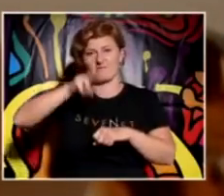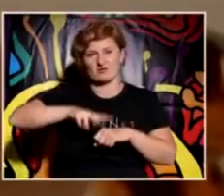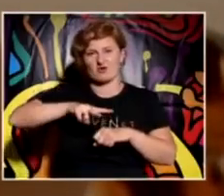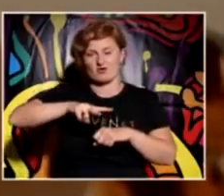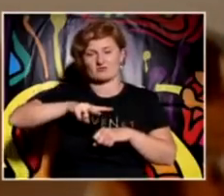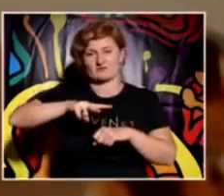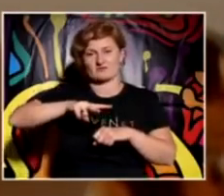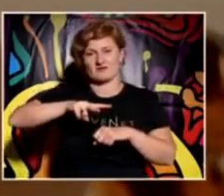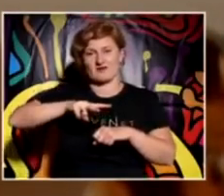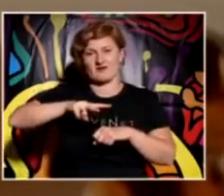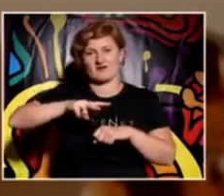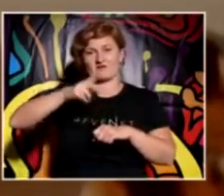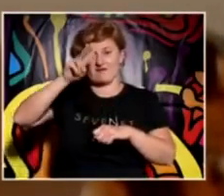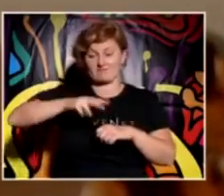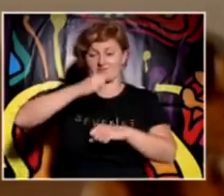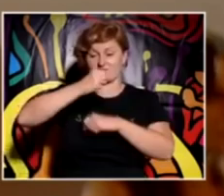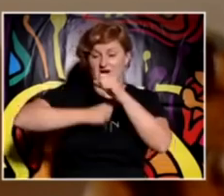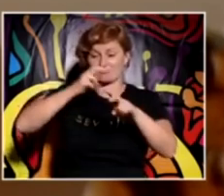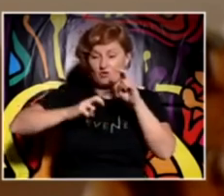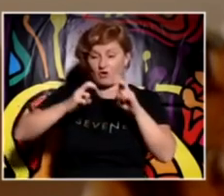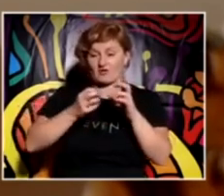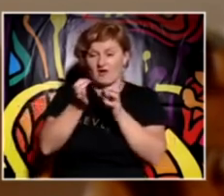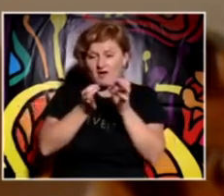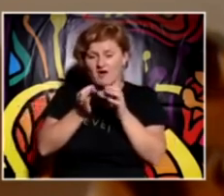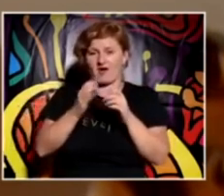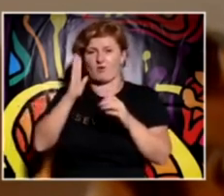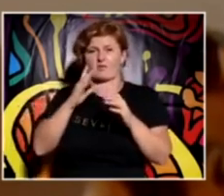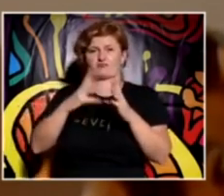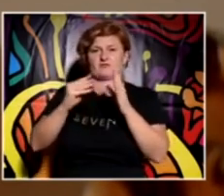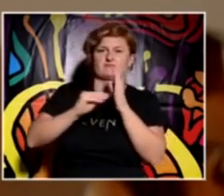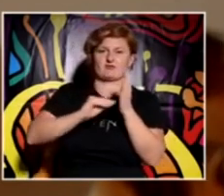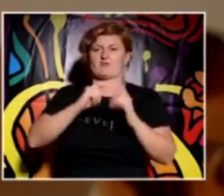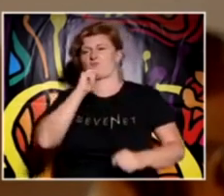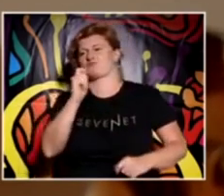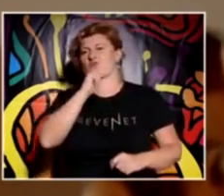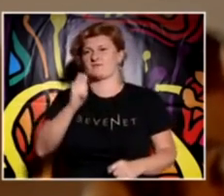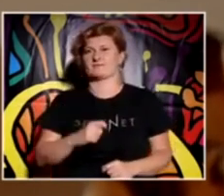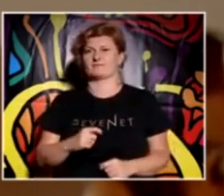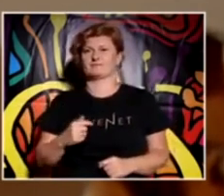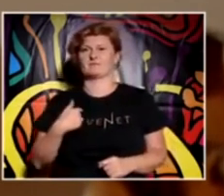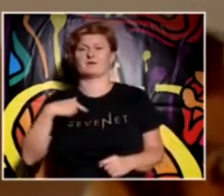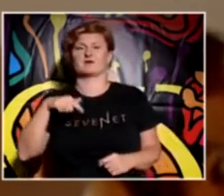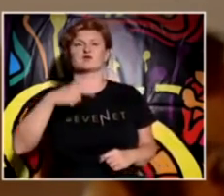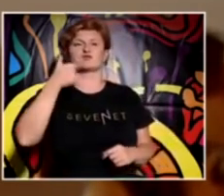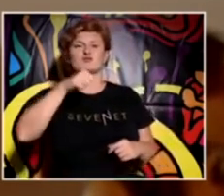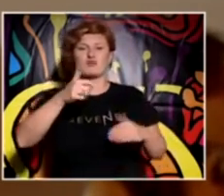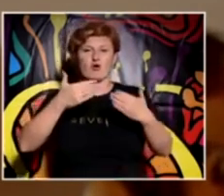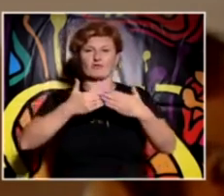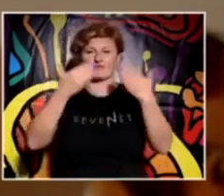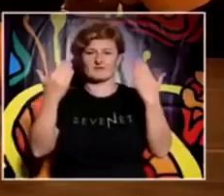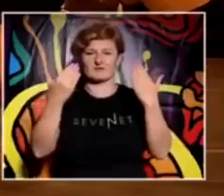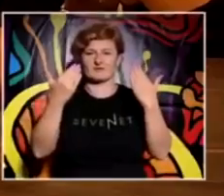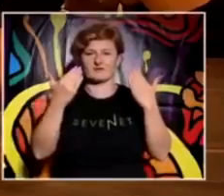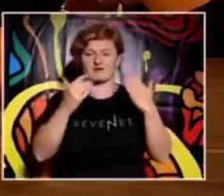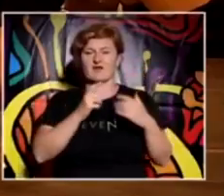za to już 2 rok. Tak ograniczył koszty, także można. Ale pytanie jest takie, no my przez te nasze 100 dni w Azji, bo to była nasza